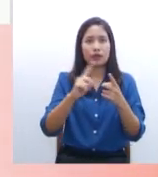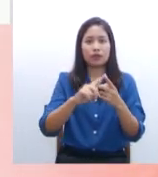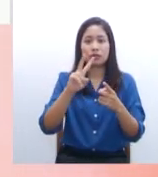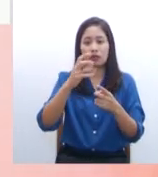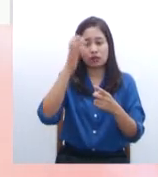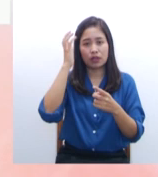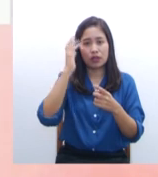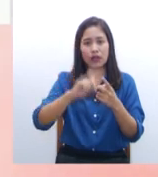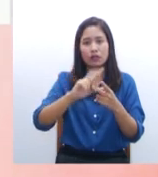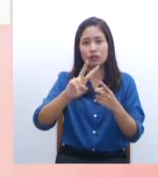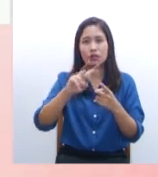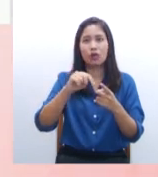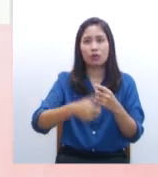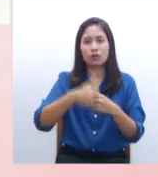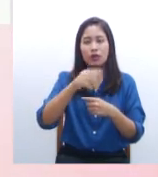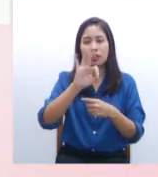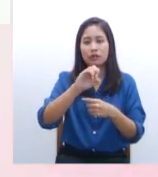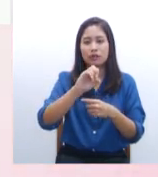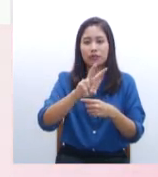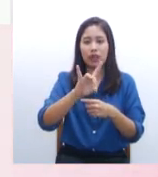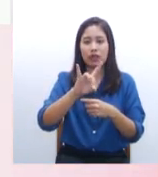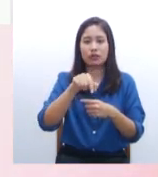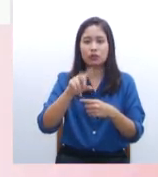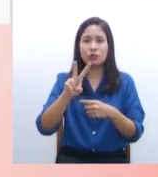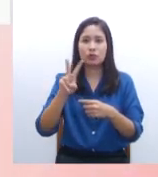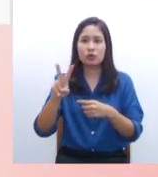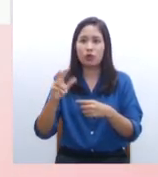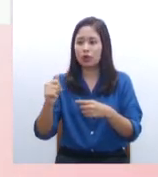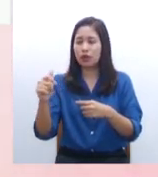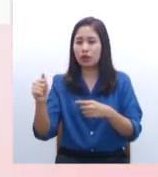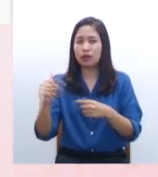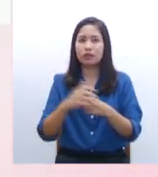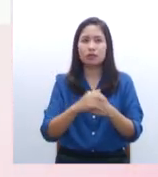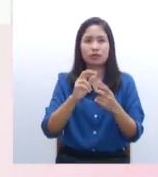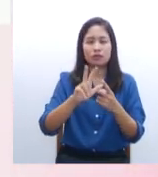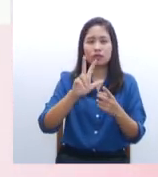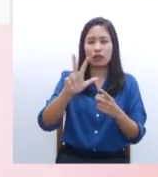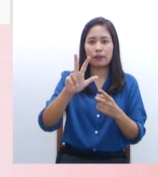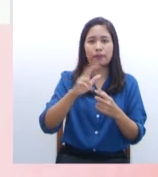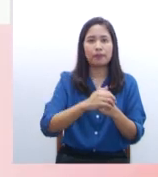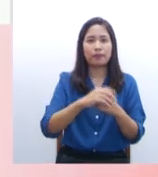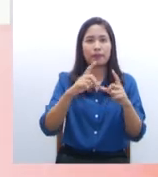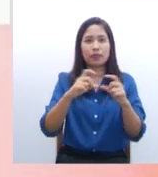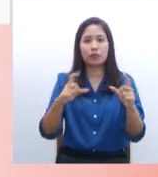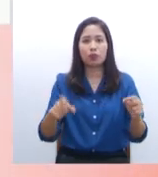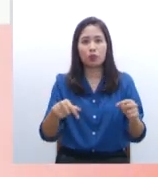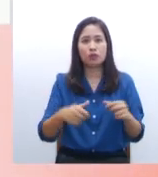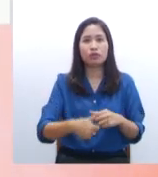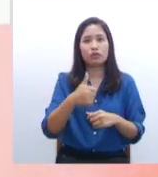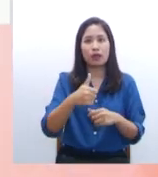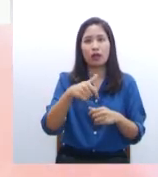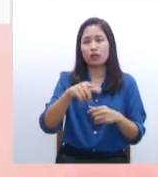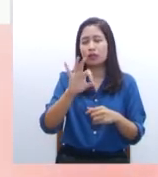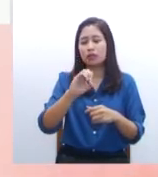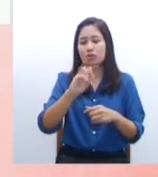แนน 98.29 นะครับได้เกรด AA เช่นเดียวกันนะครับอันดับ3ครับสปเพชรบูรณ์เขต2ครับได้คะแนน